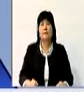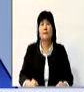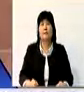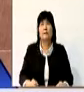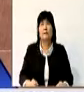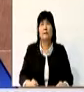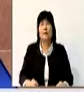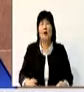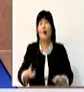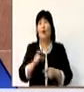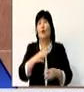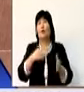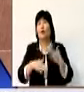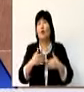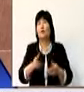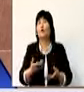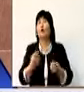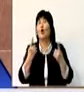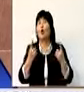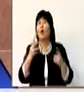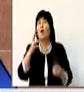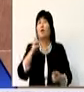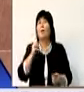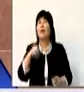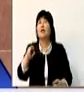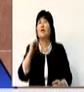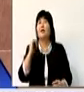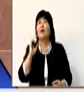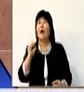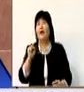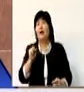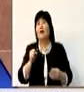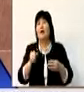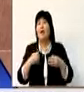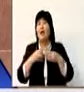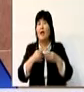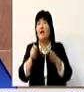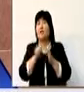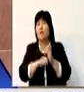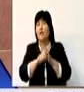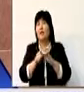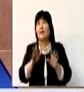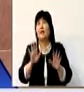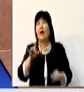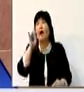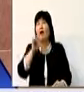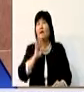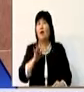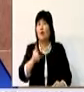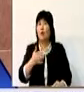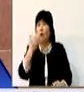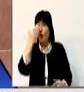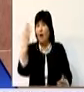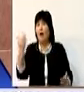Өте қуаныштымыз осында үлкен медиа экспедицияны қазір кезде тек қана Қазақстанда емес, бұл